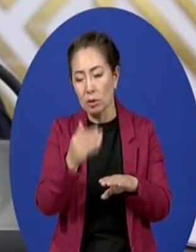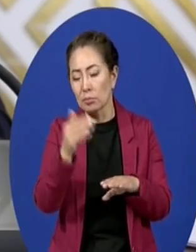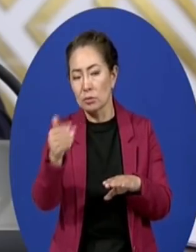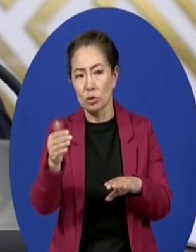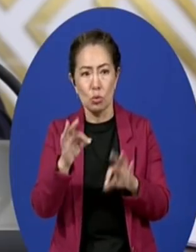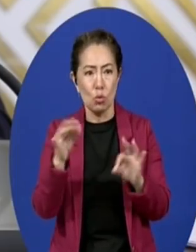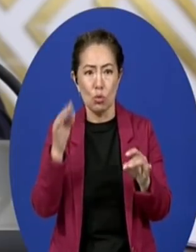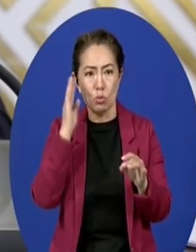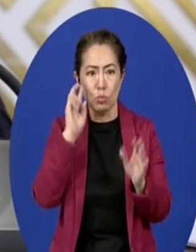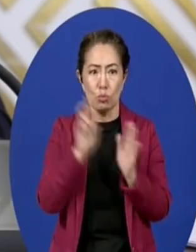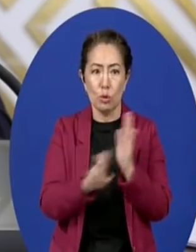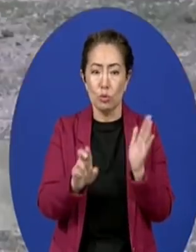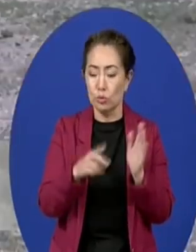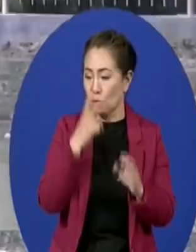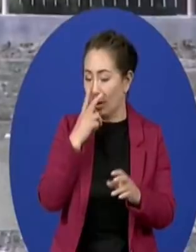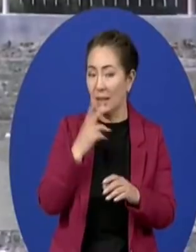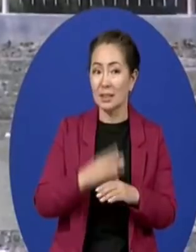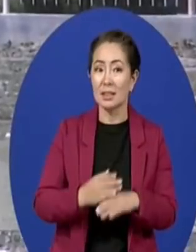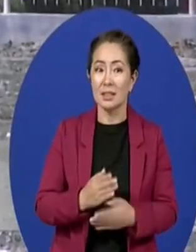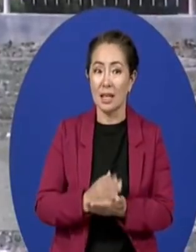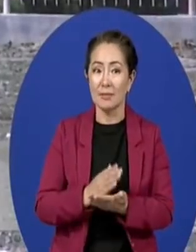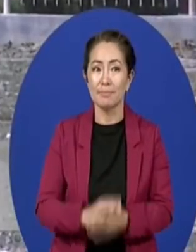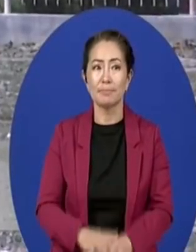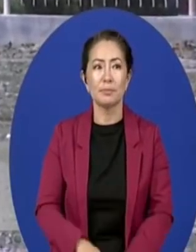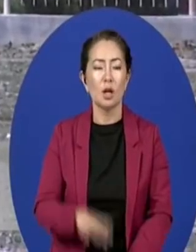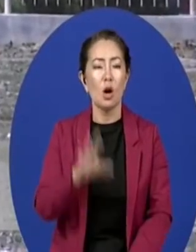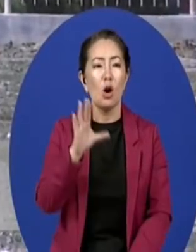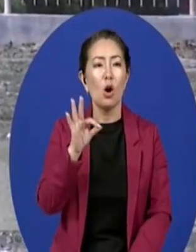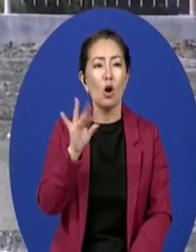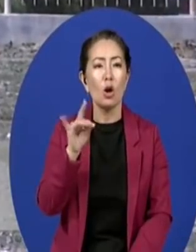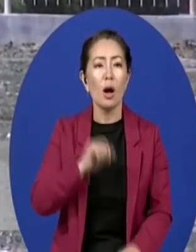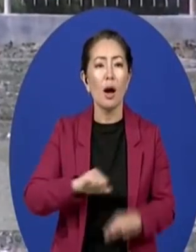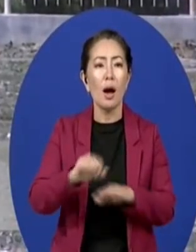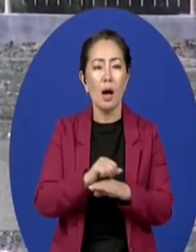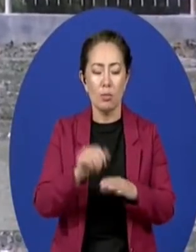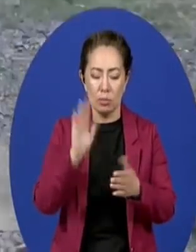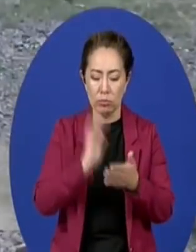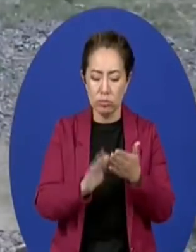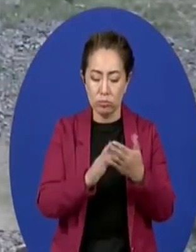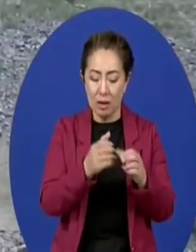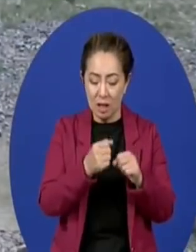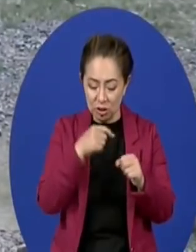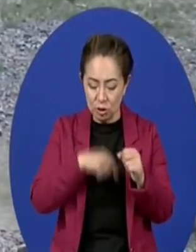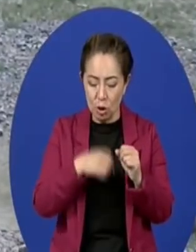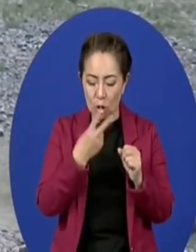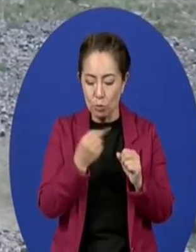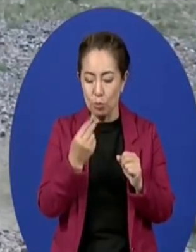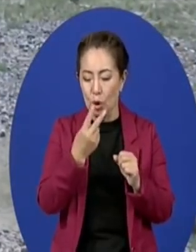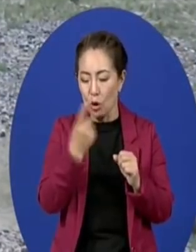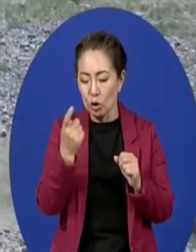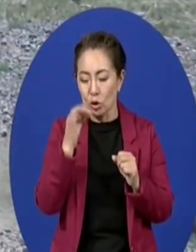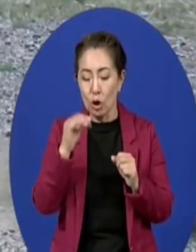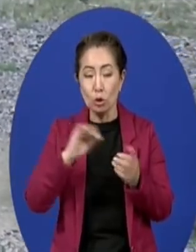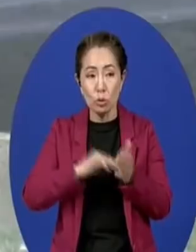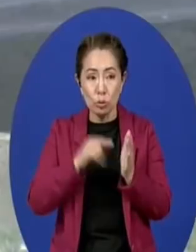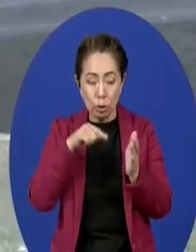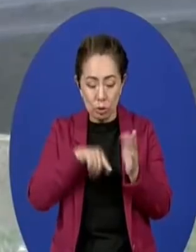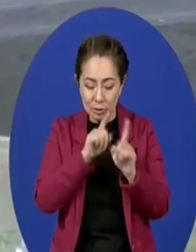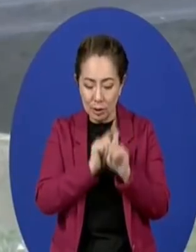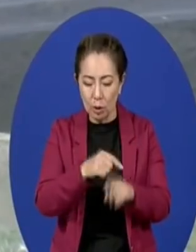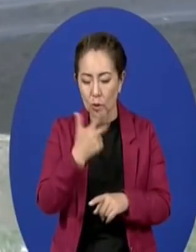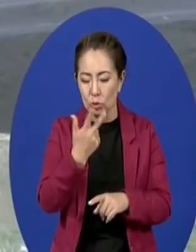өөр боломжгүй болж байгаа нь энд харагдчих. Орхон аймгийн худалдан авах ажиллагааны 2021 оны ерөнхий төлөвлөгөөнд